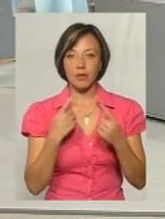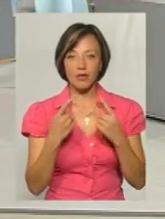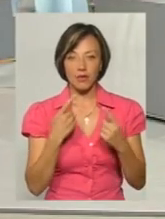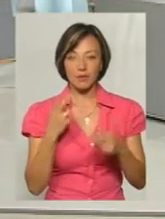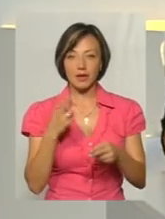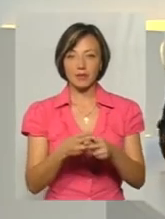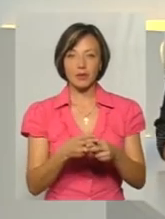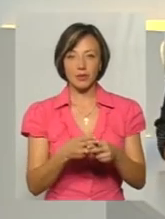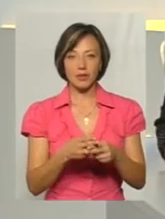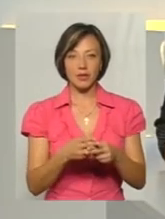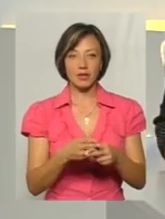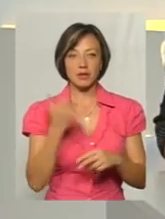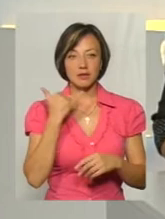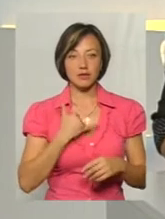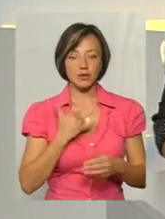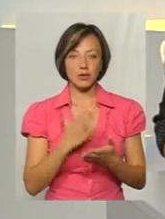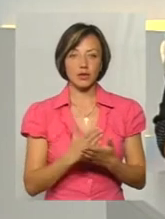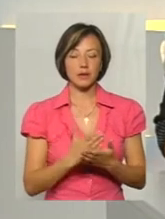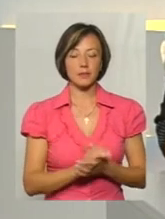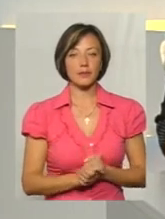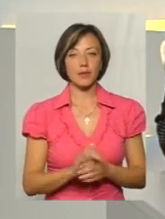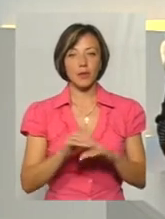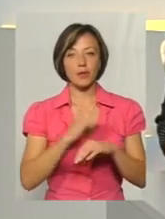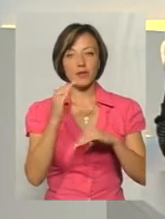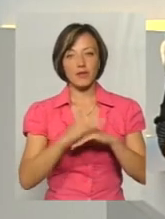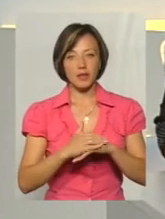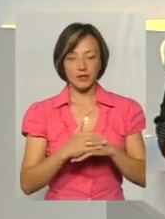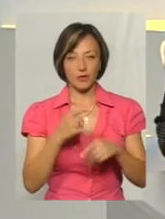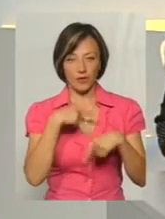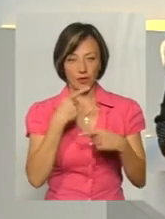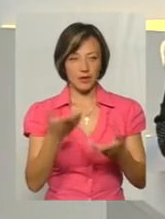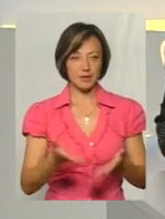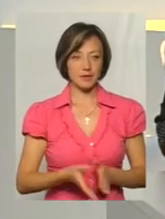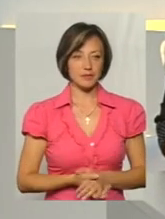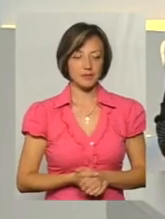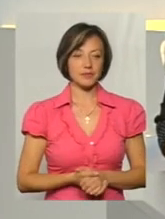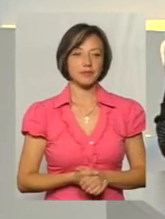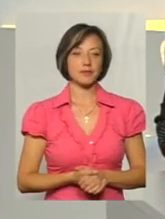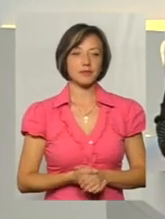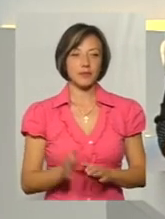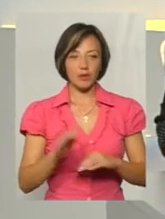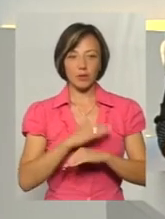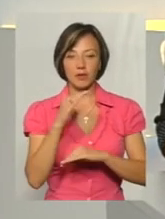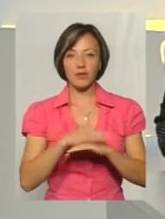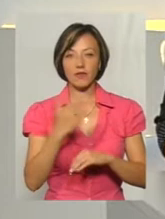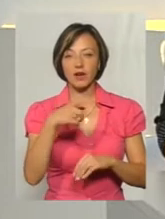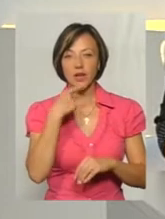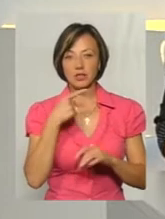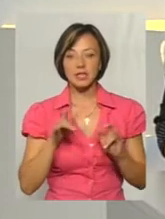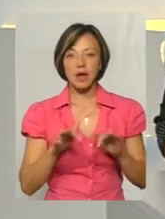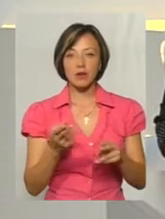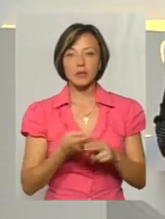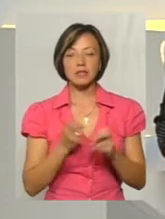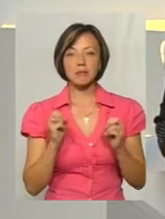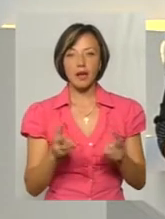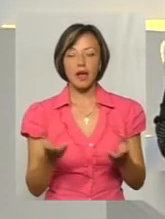вас переб'ю. У нас є дзвінок телеглядача. Добрий вечір, ви в ефірі. Добрий вечір. Ви кажете, заходи безпеки.